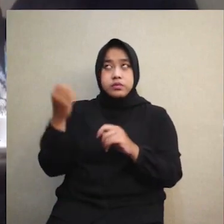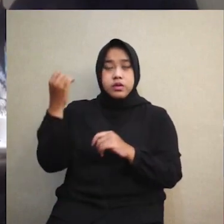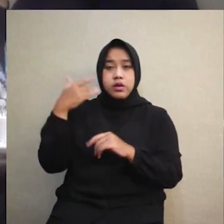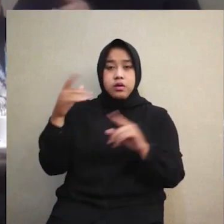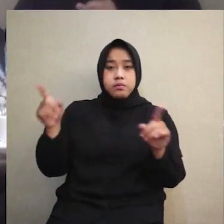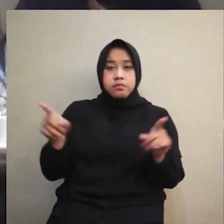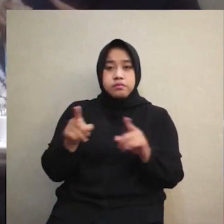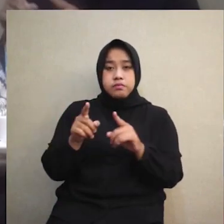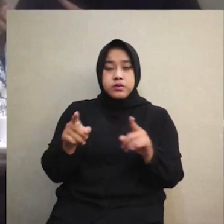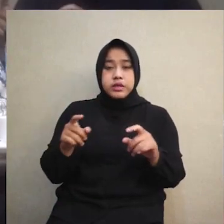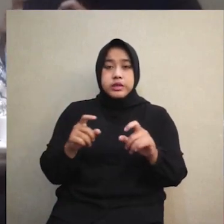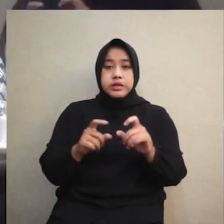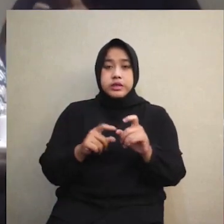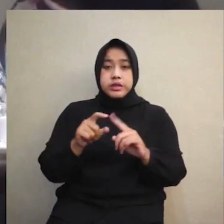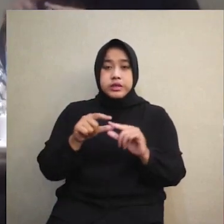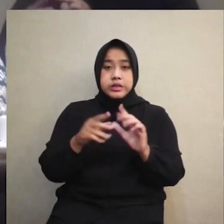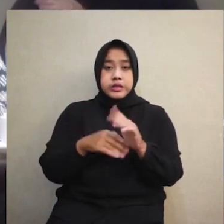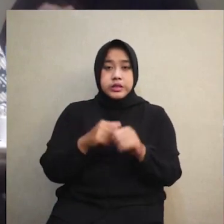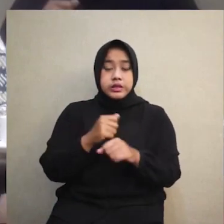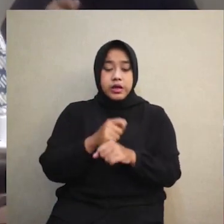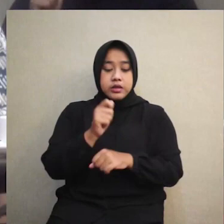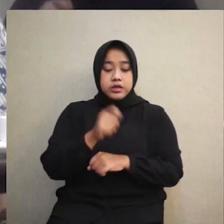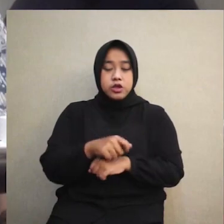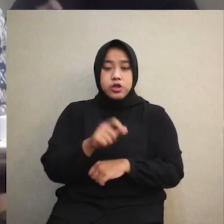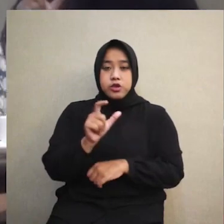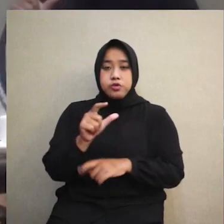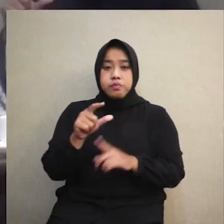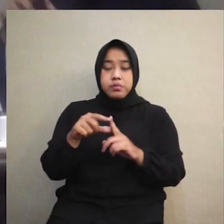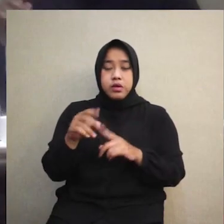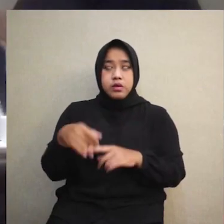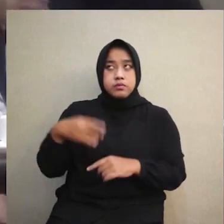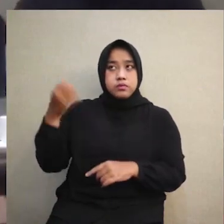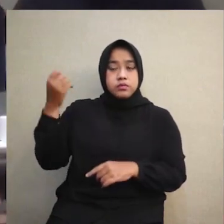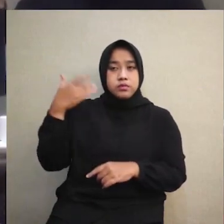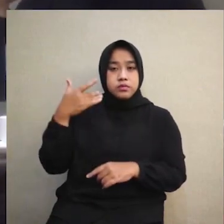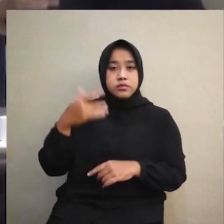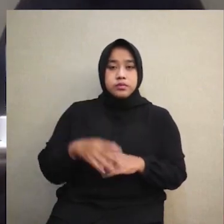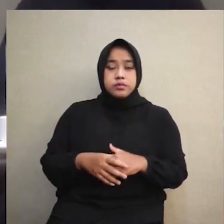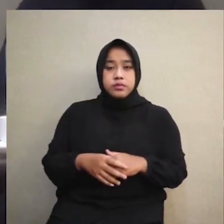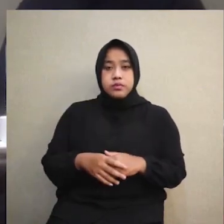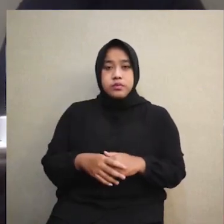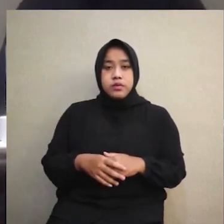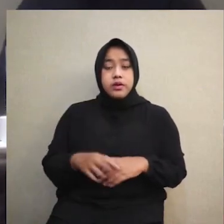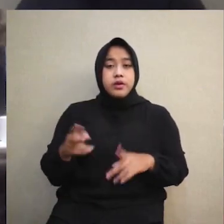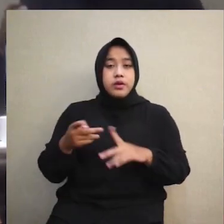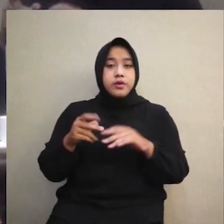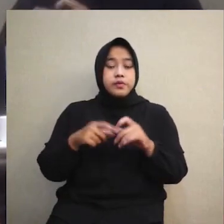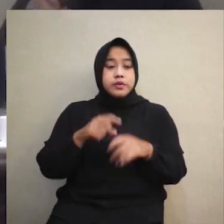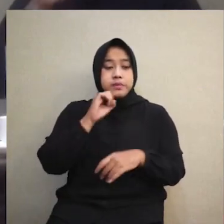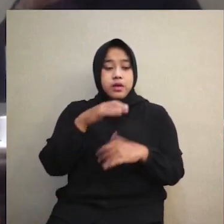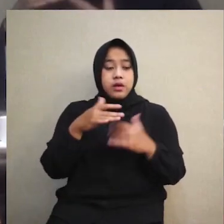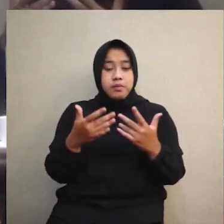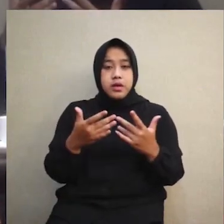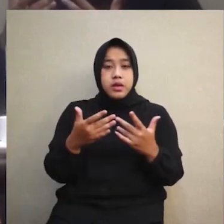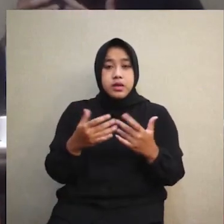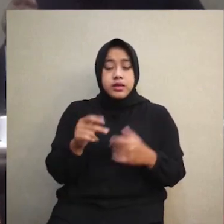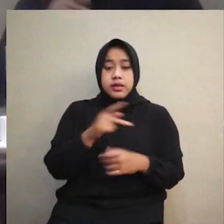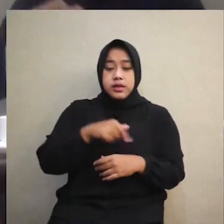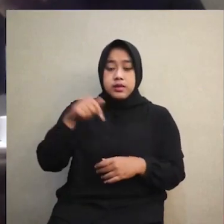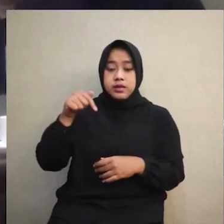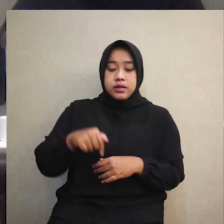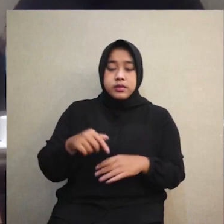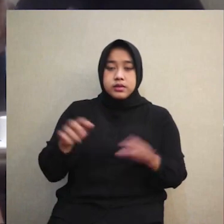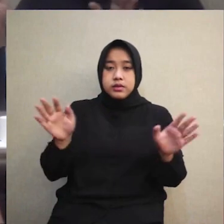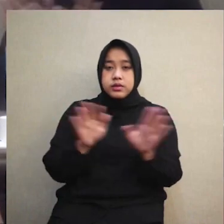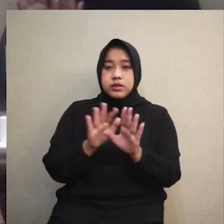sidang upr ya waktu itu ya jadi satu lontaran Mas Hafiz adalah kita ini jangan